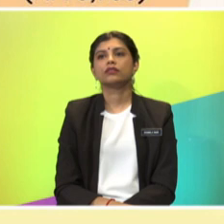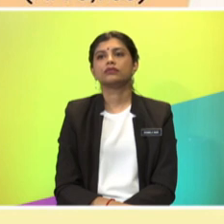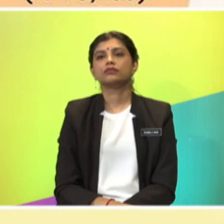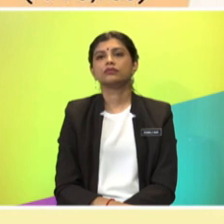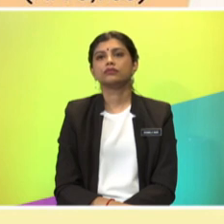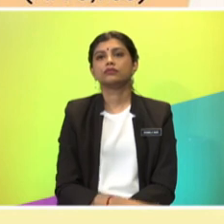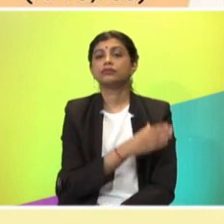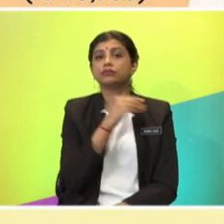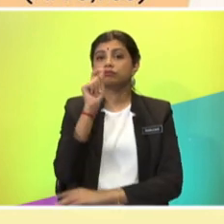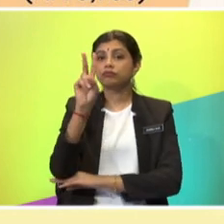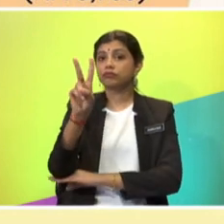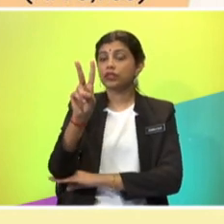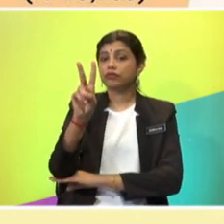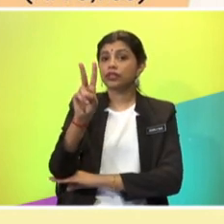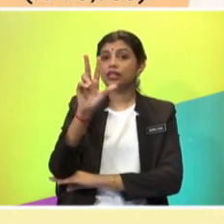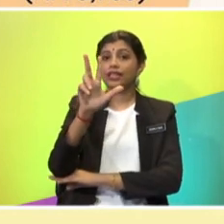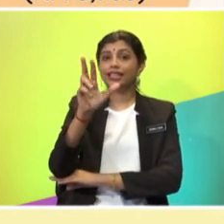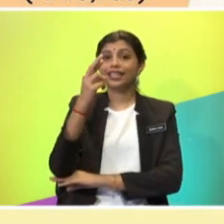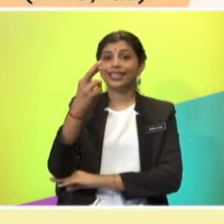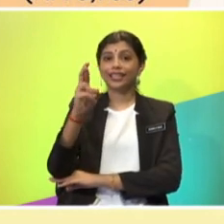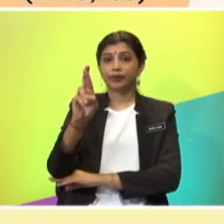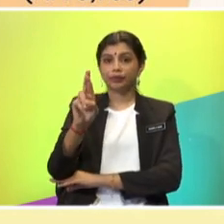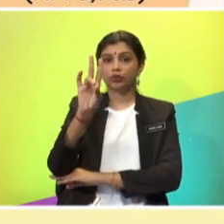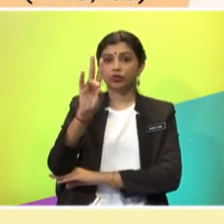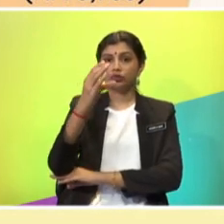RM1,090 dan televisyen berharga